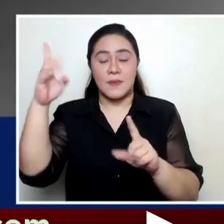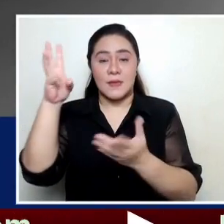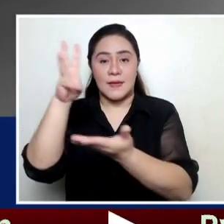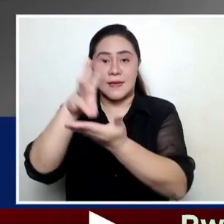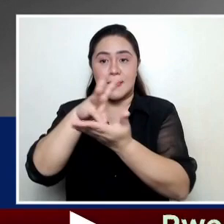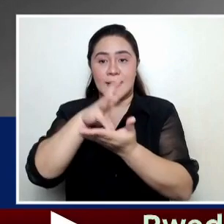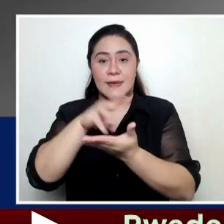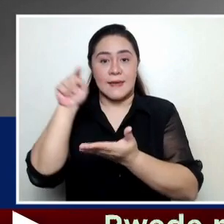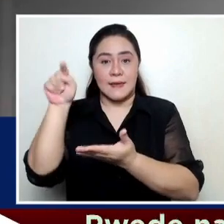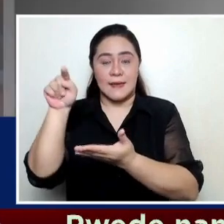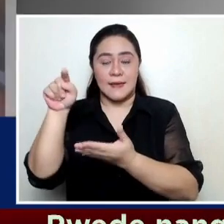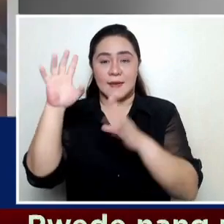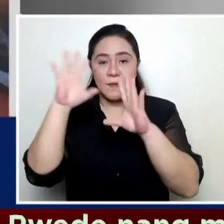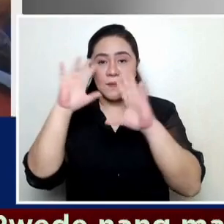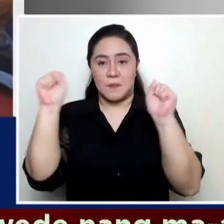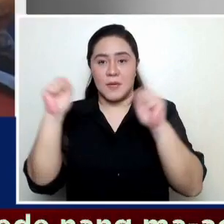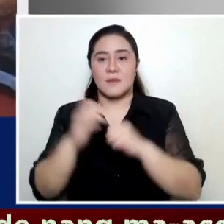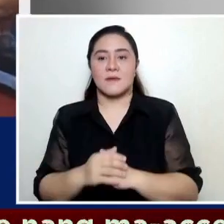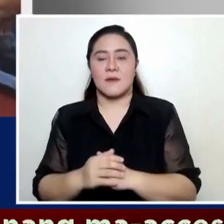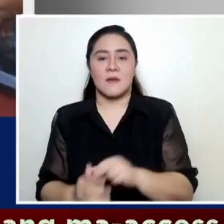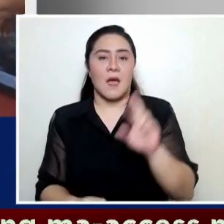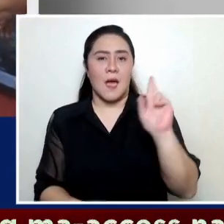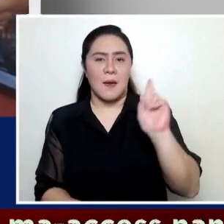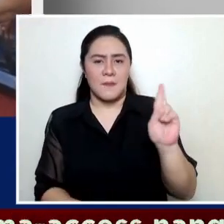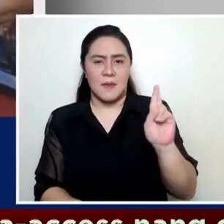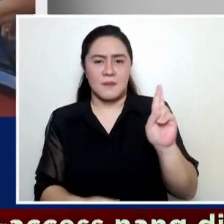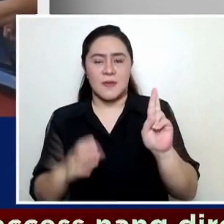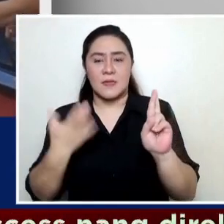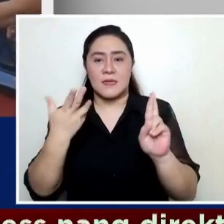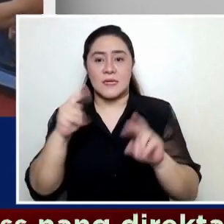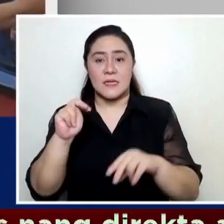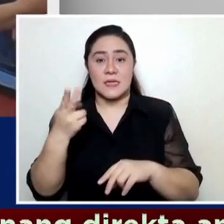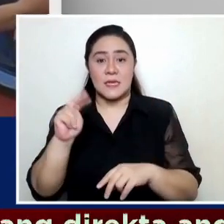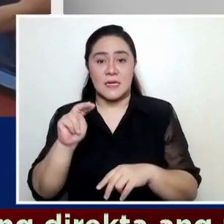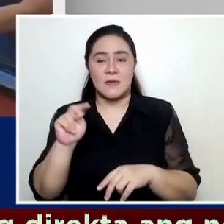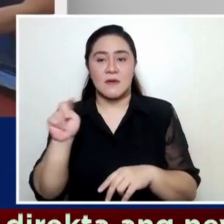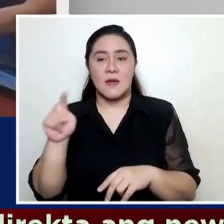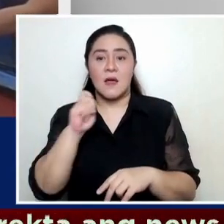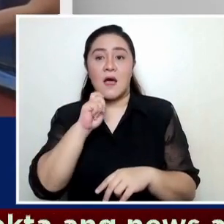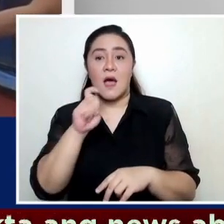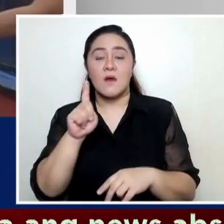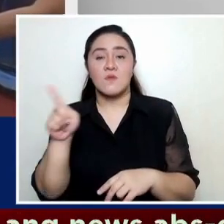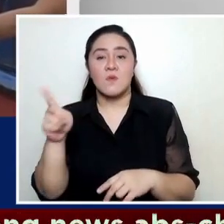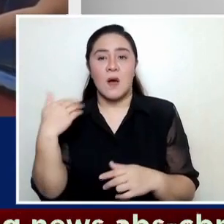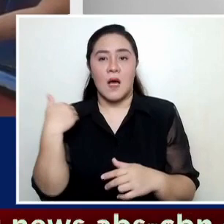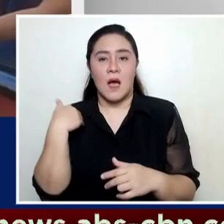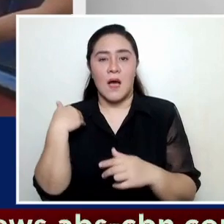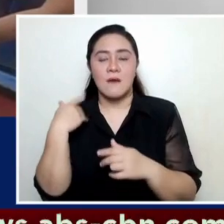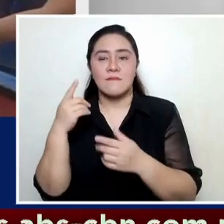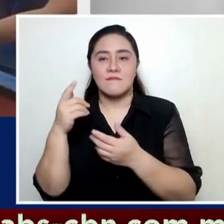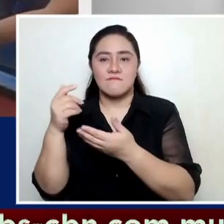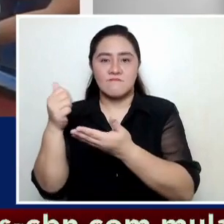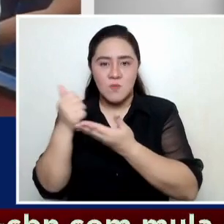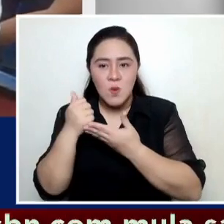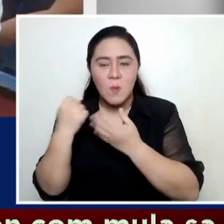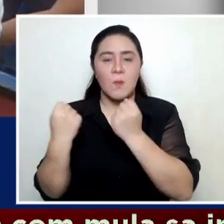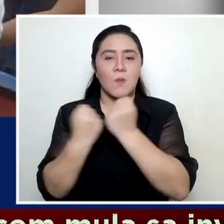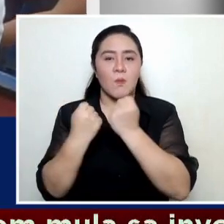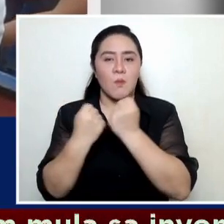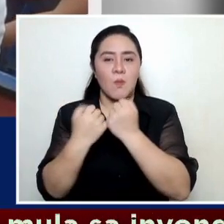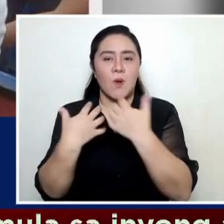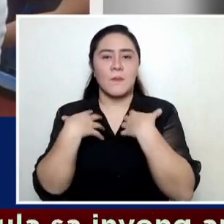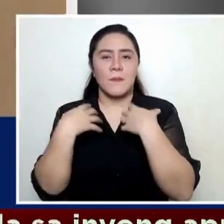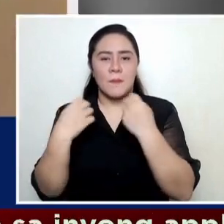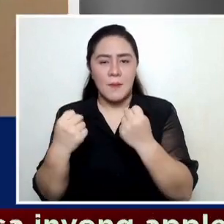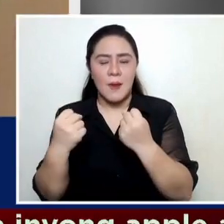ayon dito sa best friend niya na si Chinchin de la Cruz, kay Vic sila kumukuha ng lakas para ipaglaban ang kanilang karapatan bilang